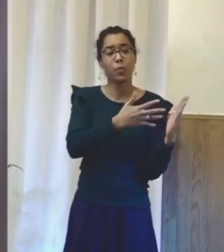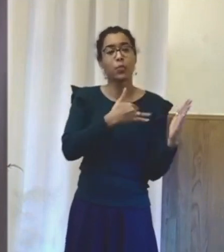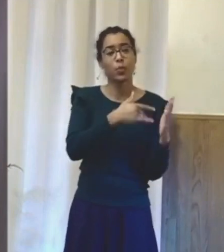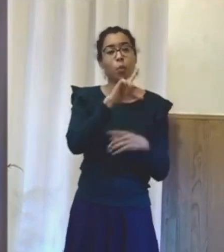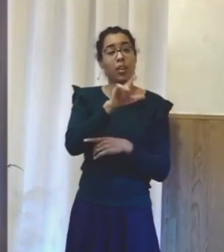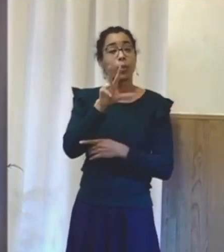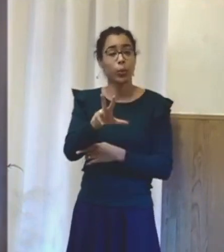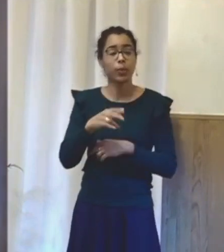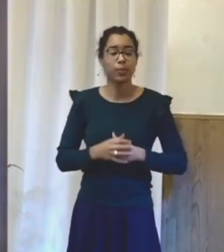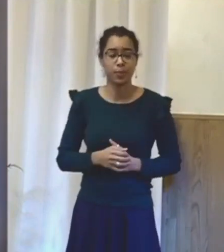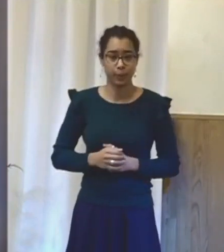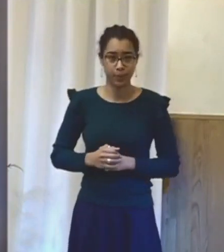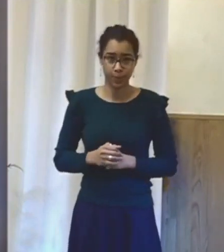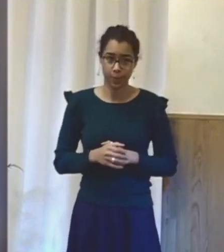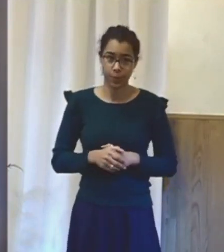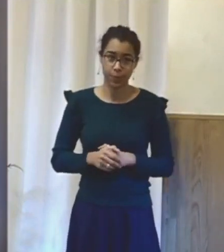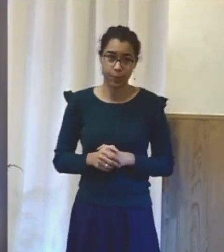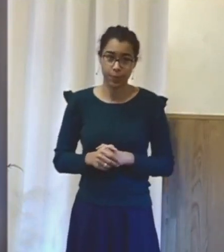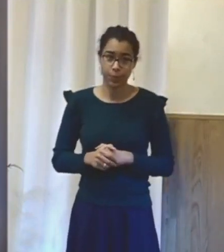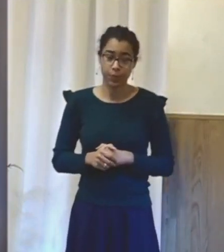pour ceux qui étaient là.